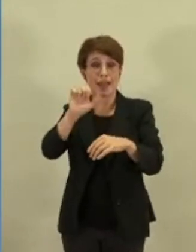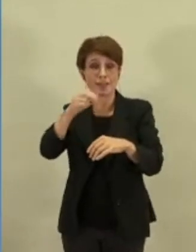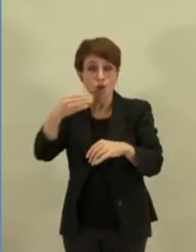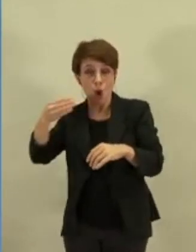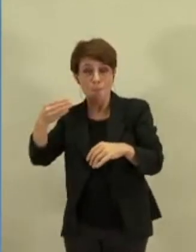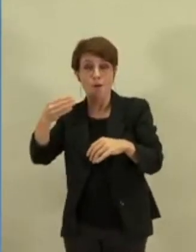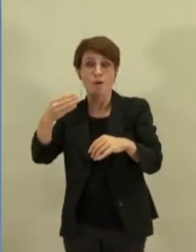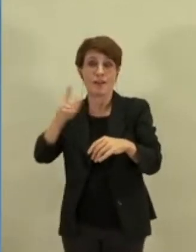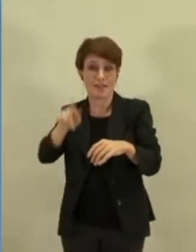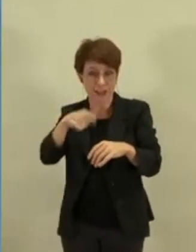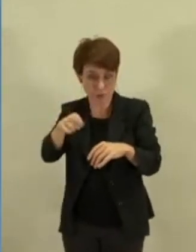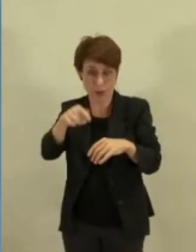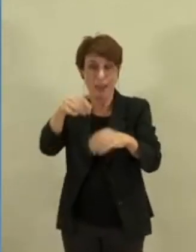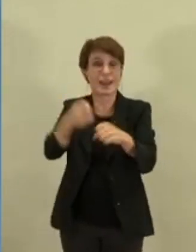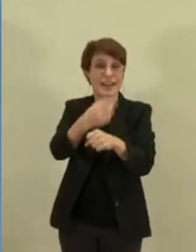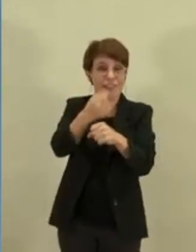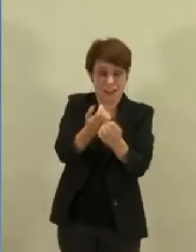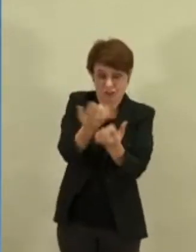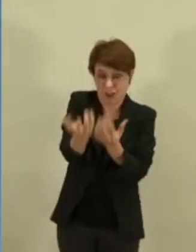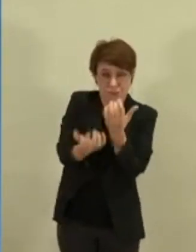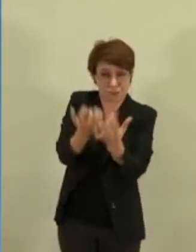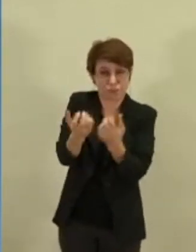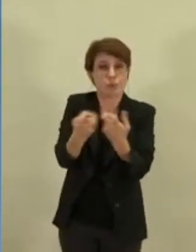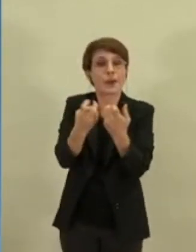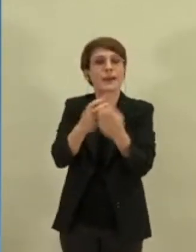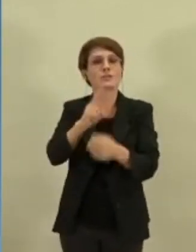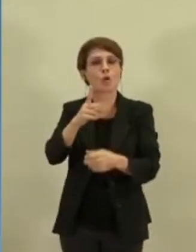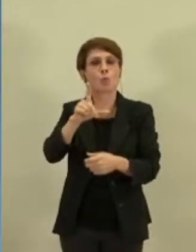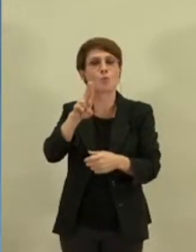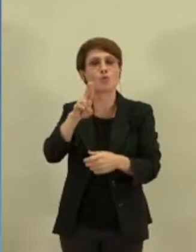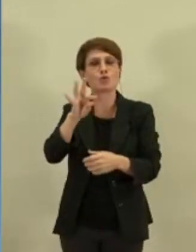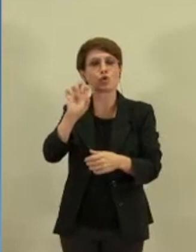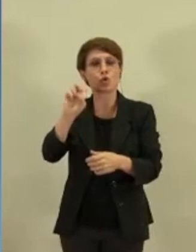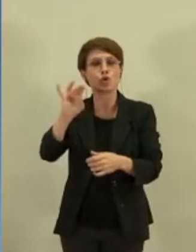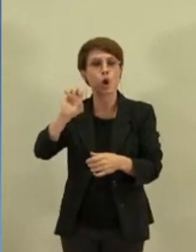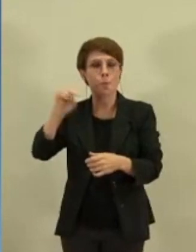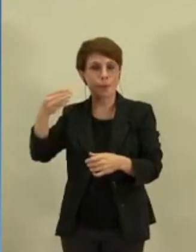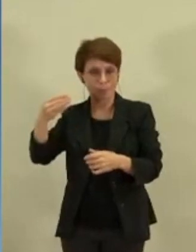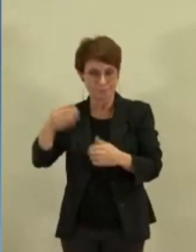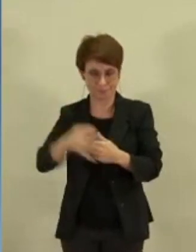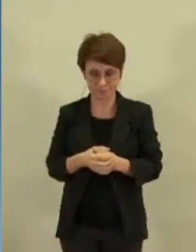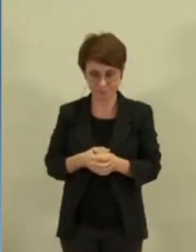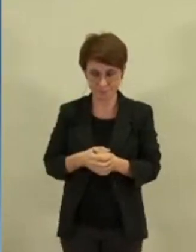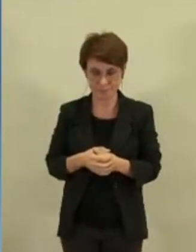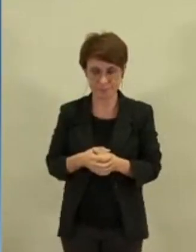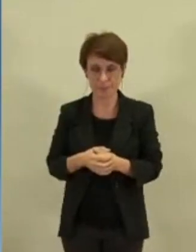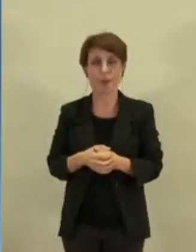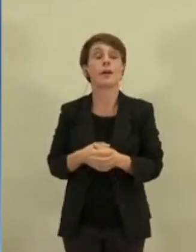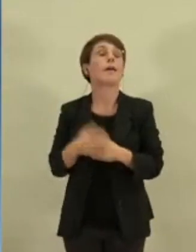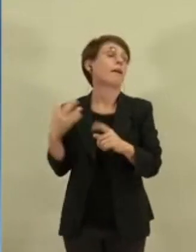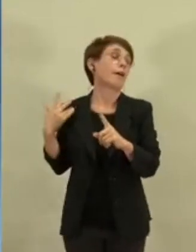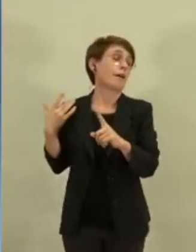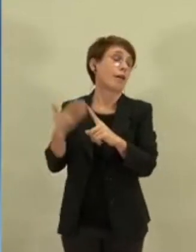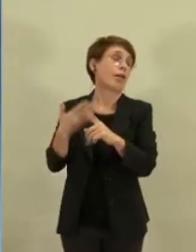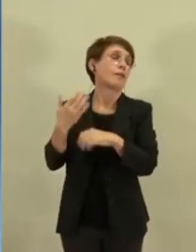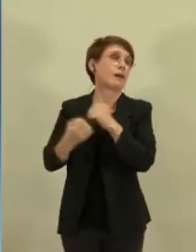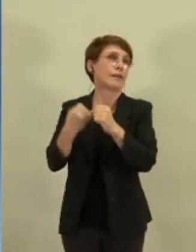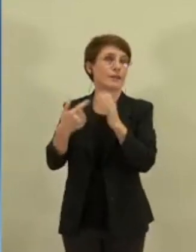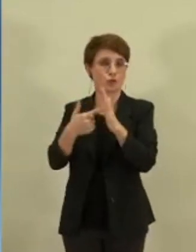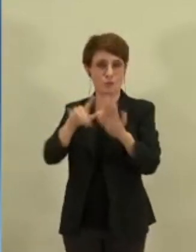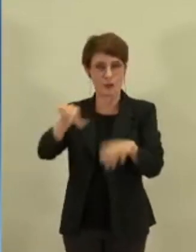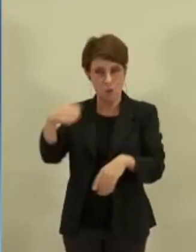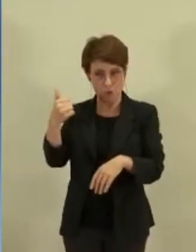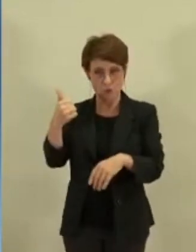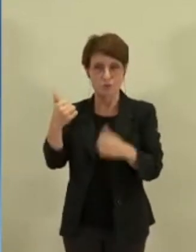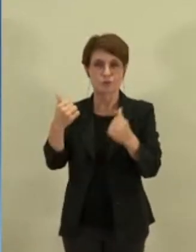plus problématiques, notamment le plutonium. Ces politiques ont abouti en 2011 à l'accord de législature